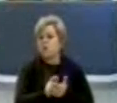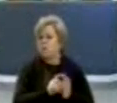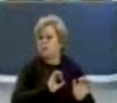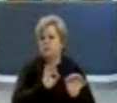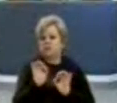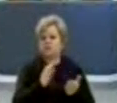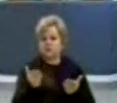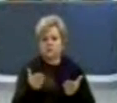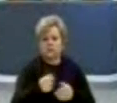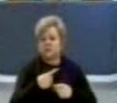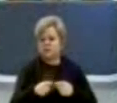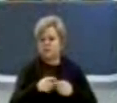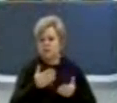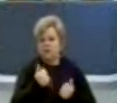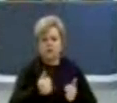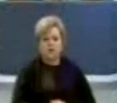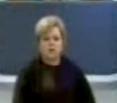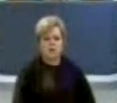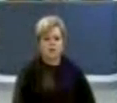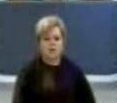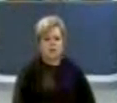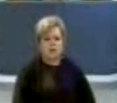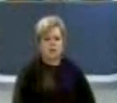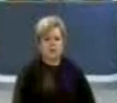që jeni marrë me këtë çështje fare.